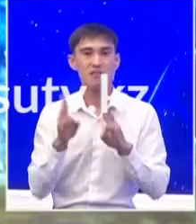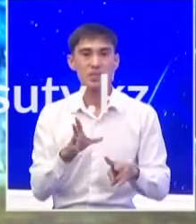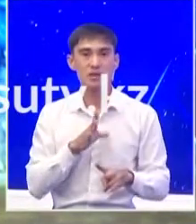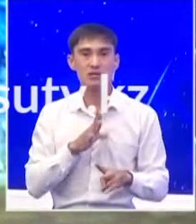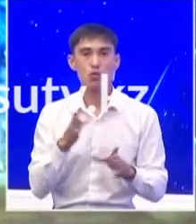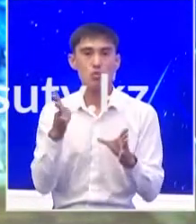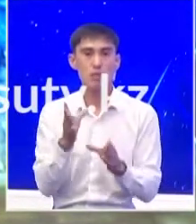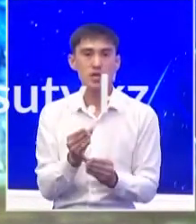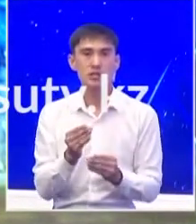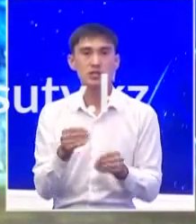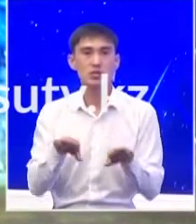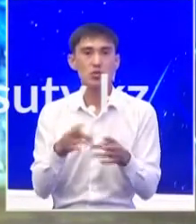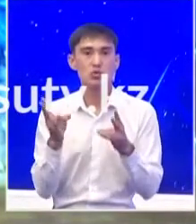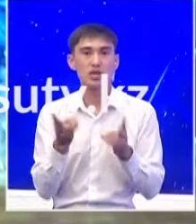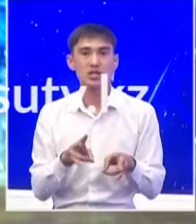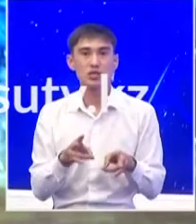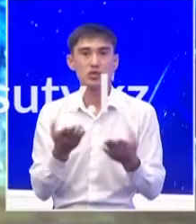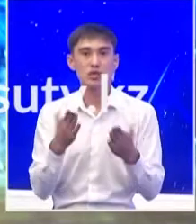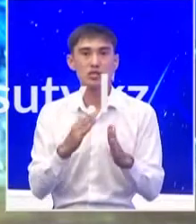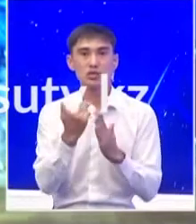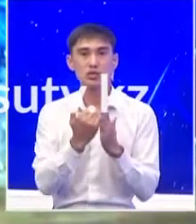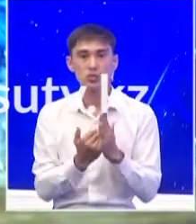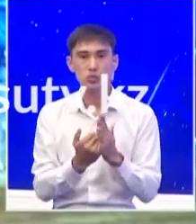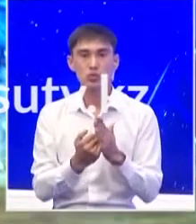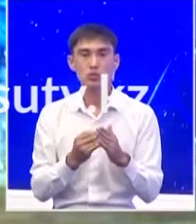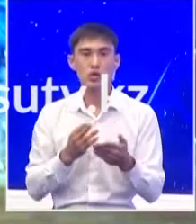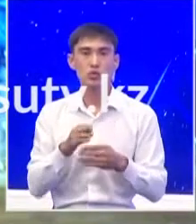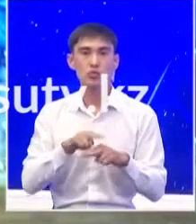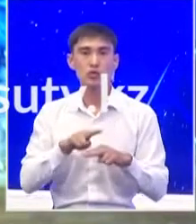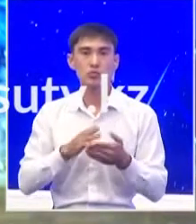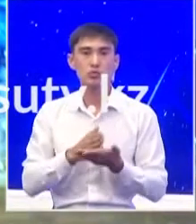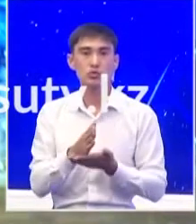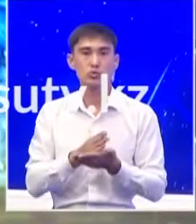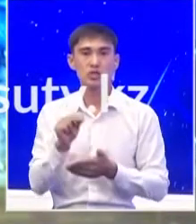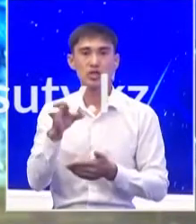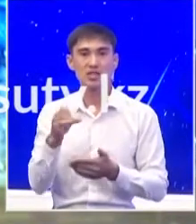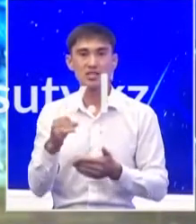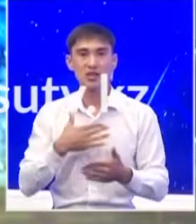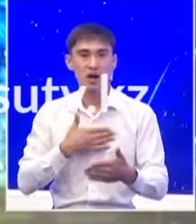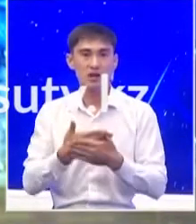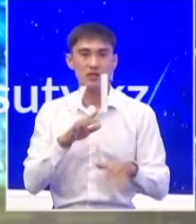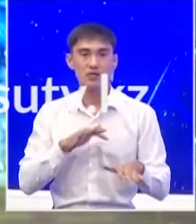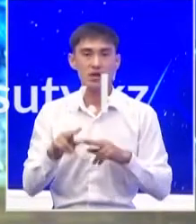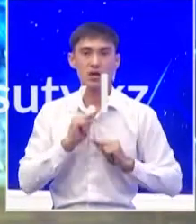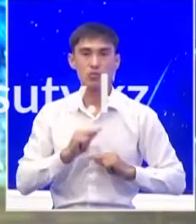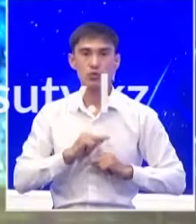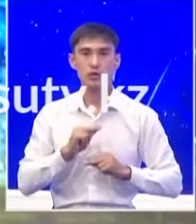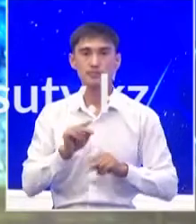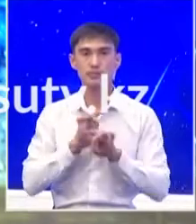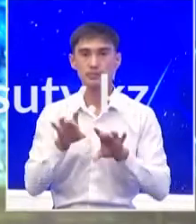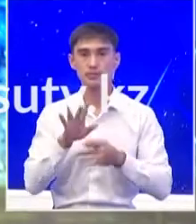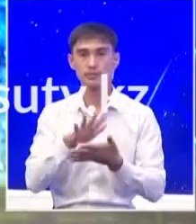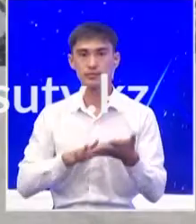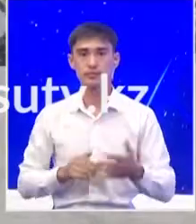уменьшить столь трагичную статистику, сотрудниками службы ЧС и других ведомств ведется активная работа. Наш корреспондент